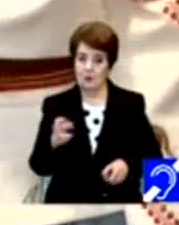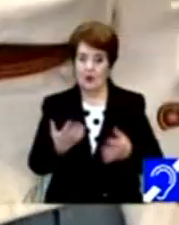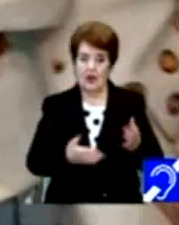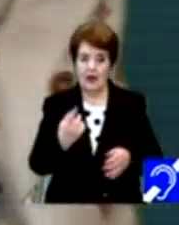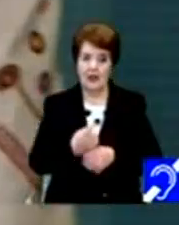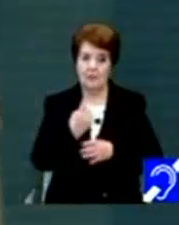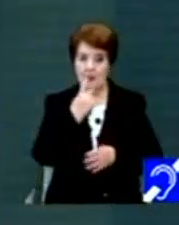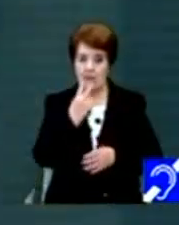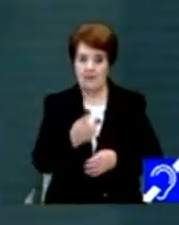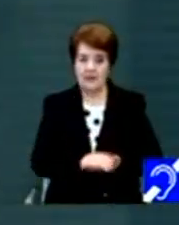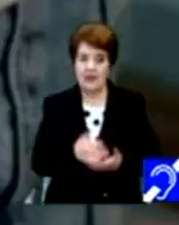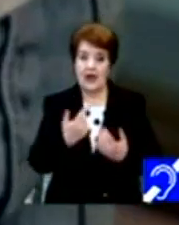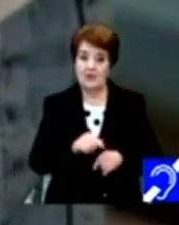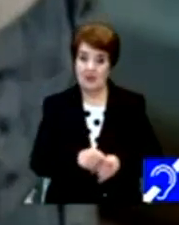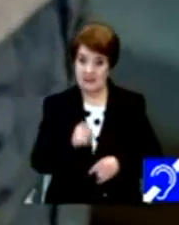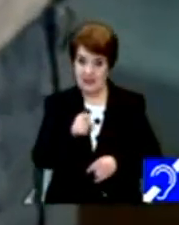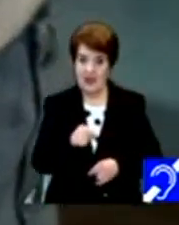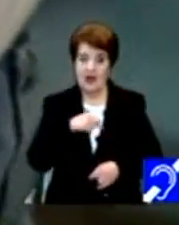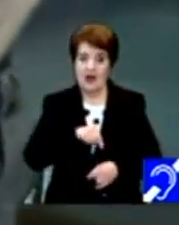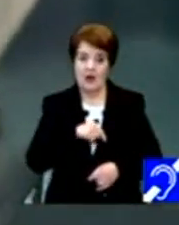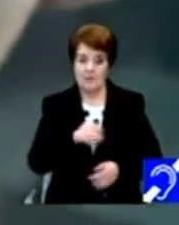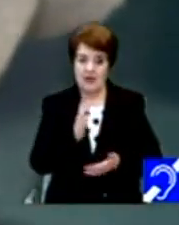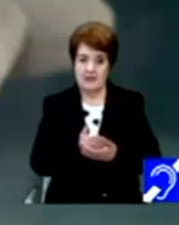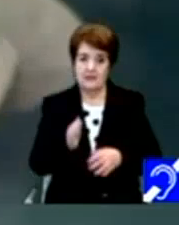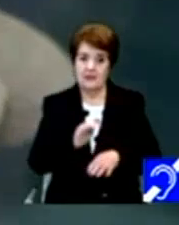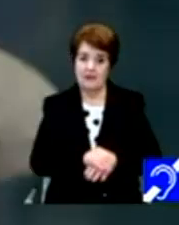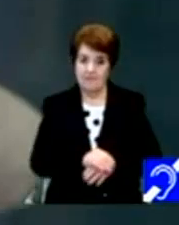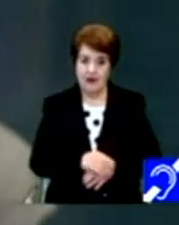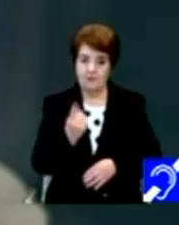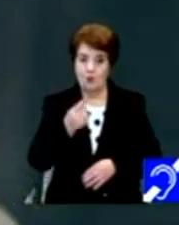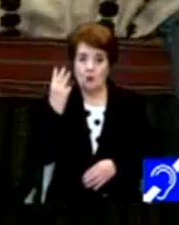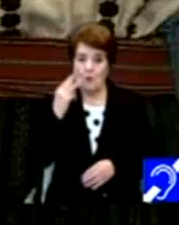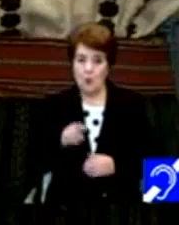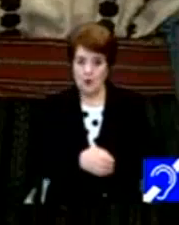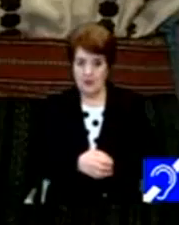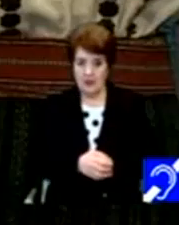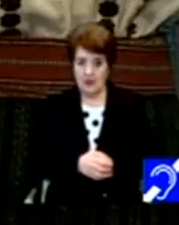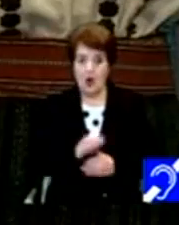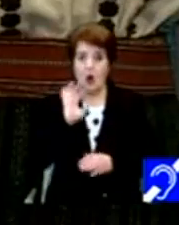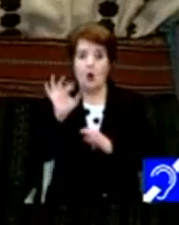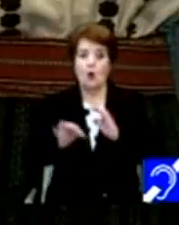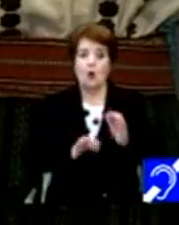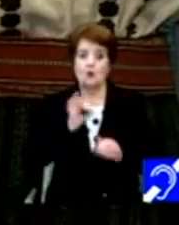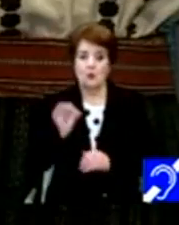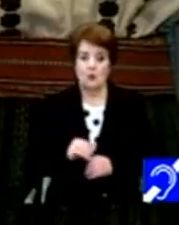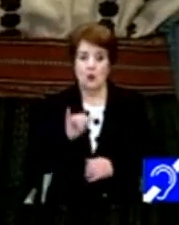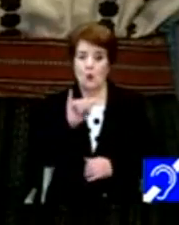la prima vedere. Această cămașă este de fapt un model al cosmosului, al universului. Adică